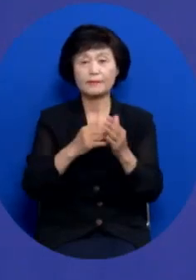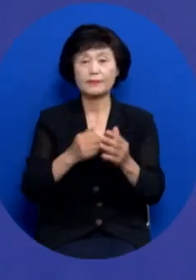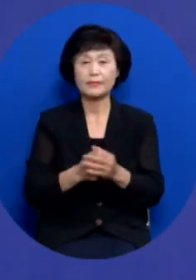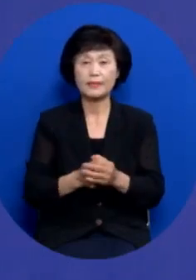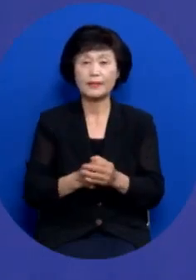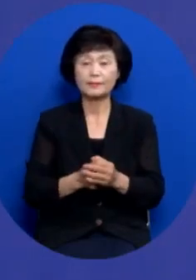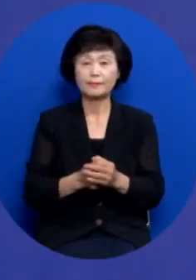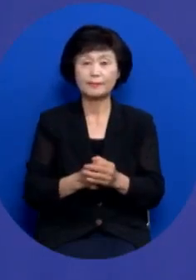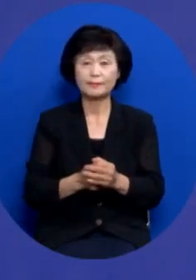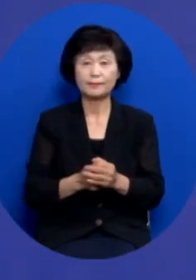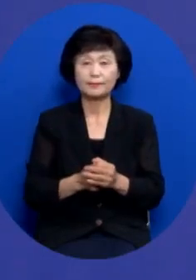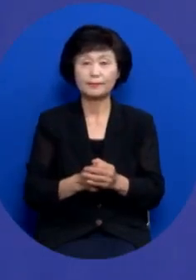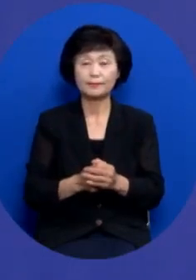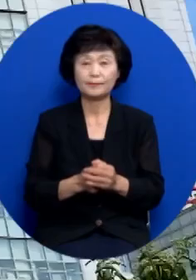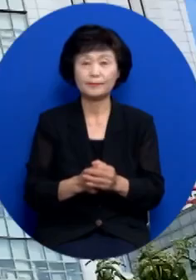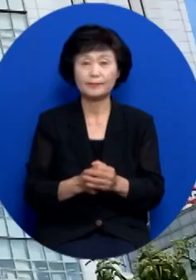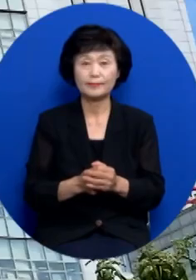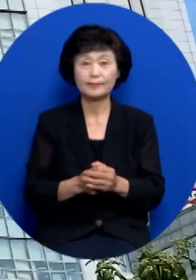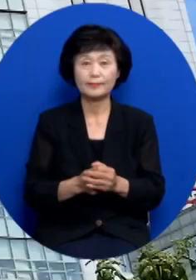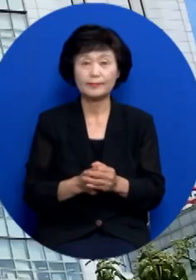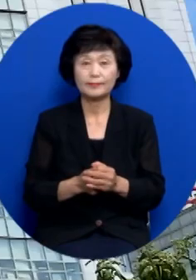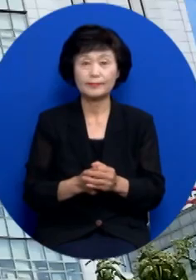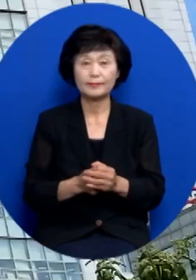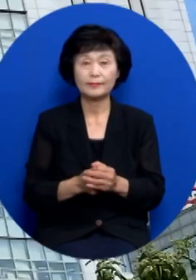오늘의 주요 단식입니다